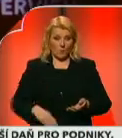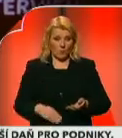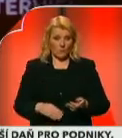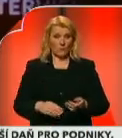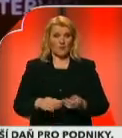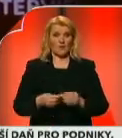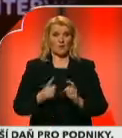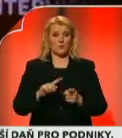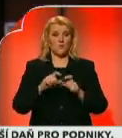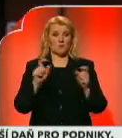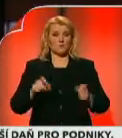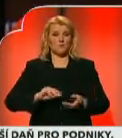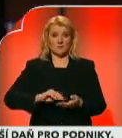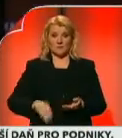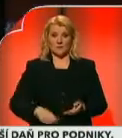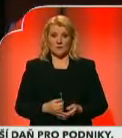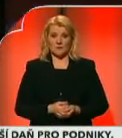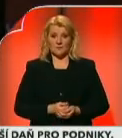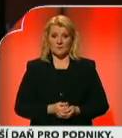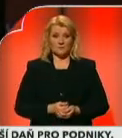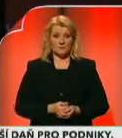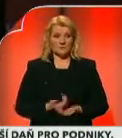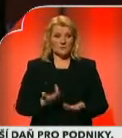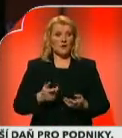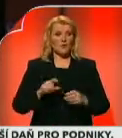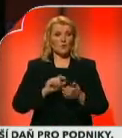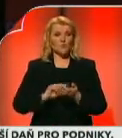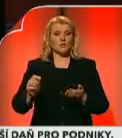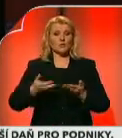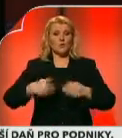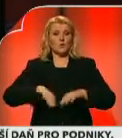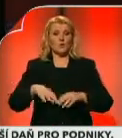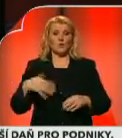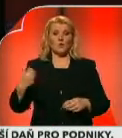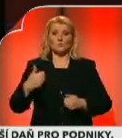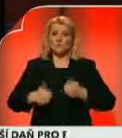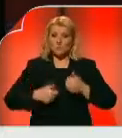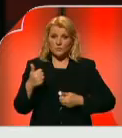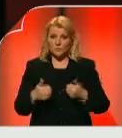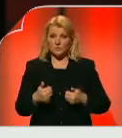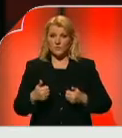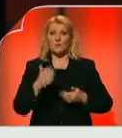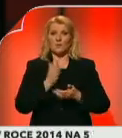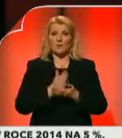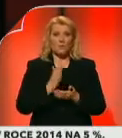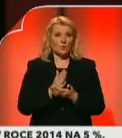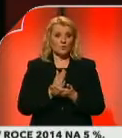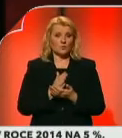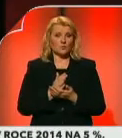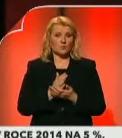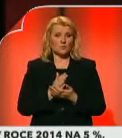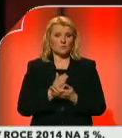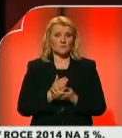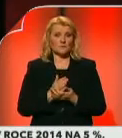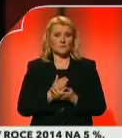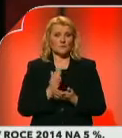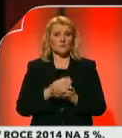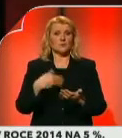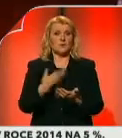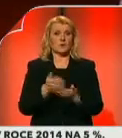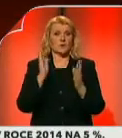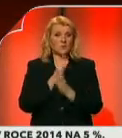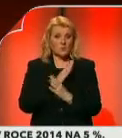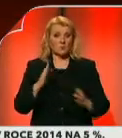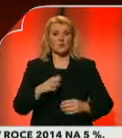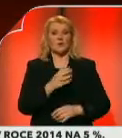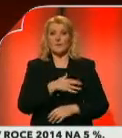k té rámcové smlouvě. Počkejte, pane Drábku, že Úřad pro ochranu hospodářské soutěže už teď v podstatě vydal rozhodnutí,